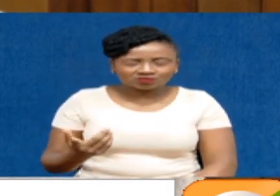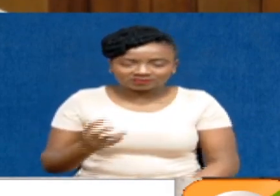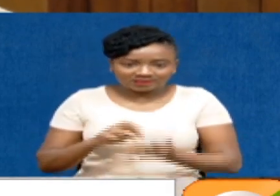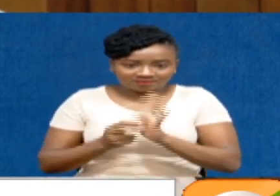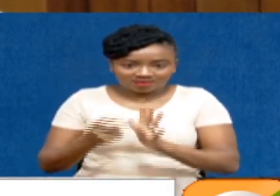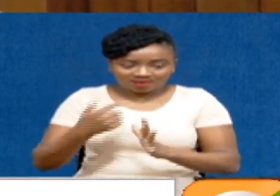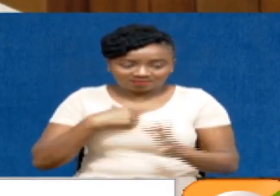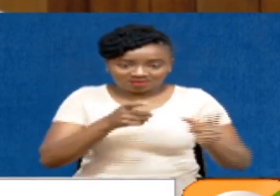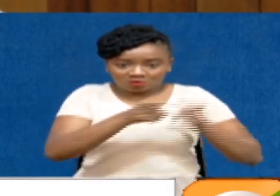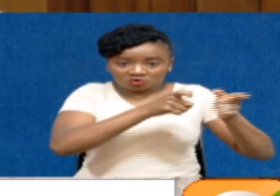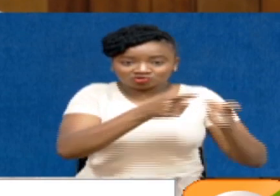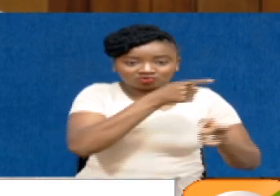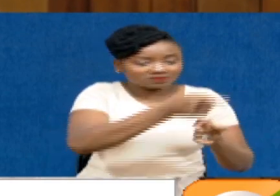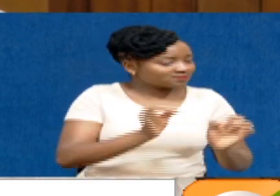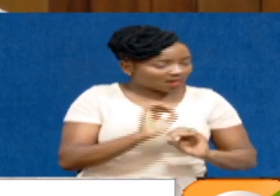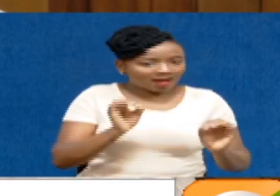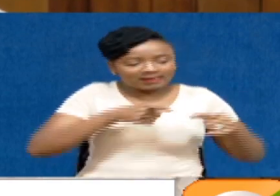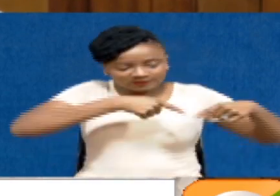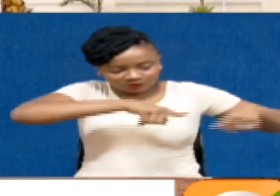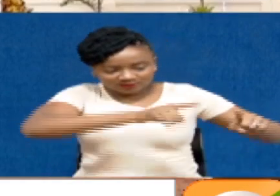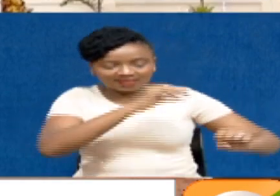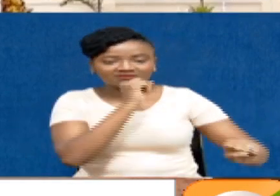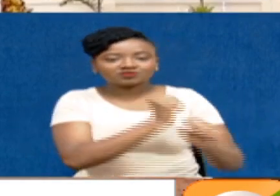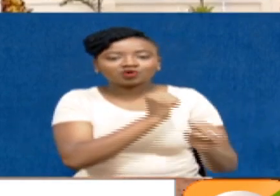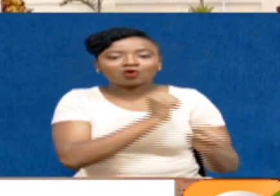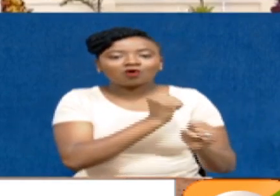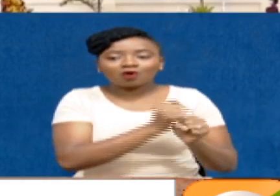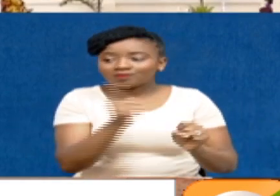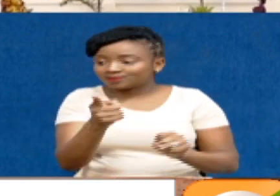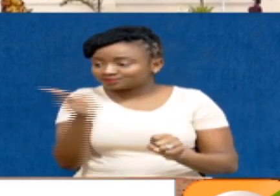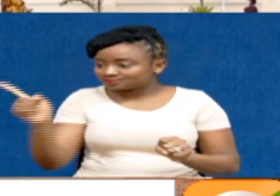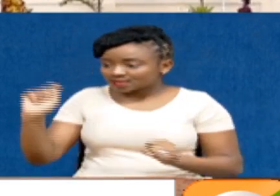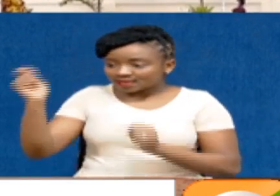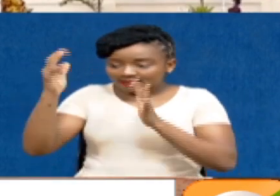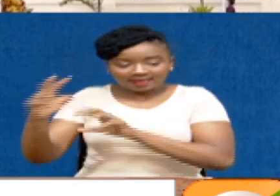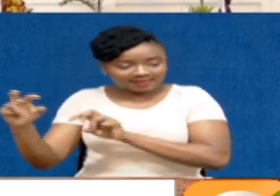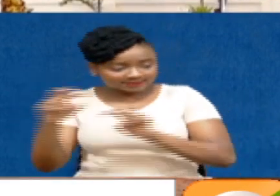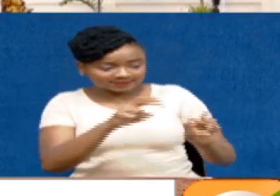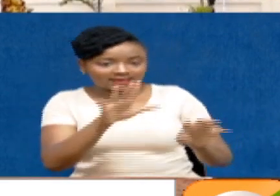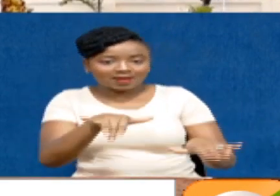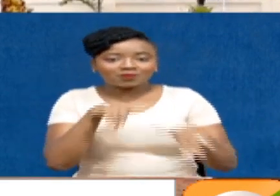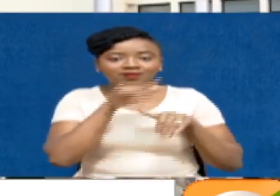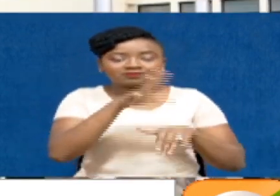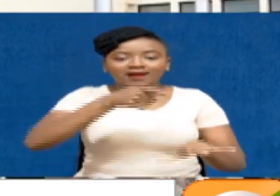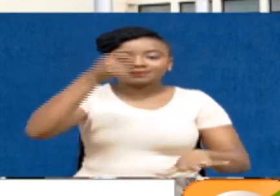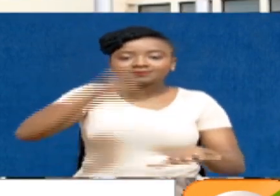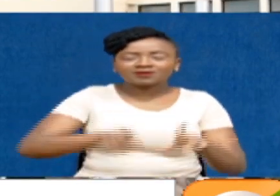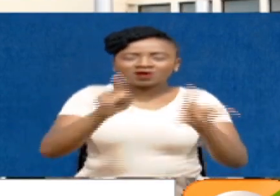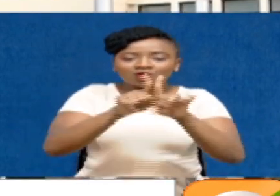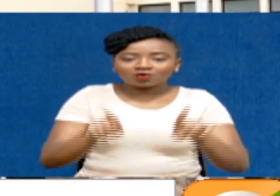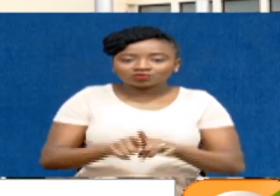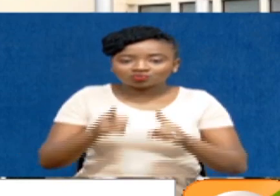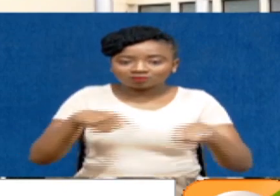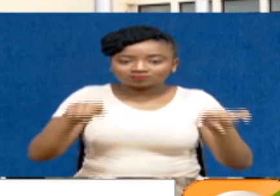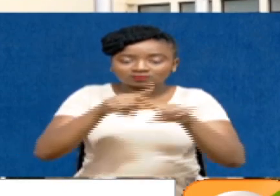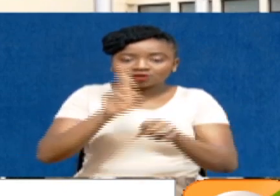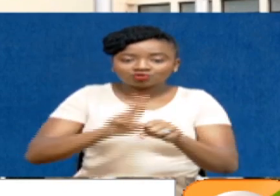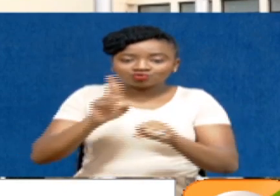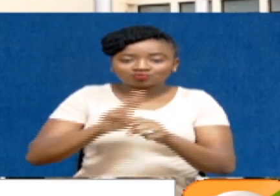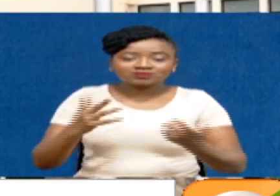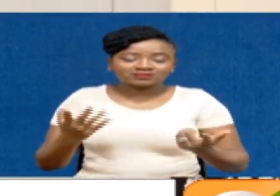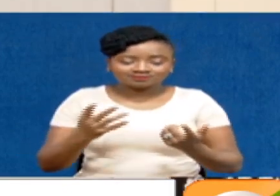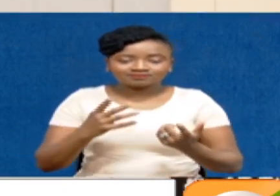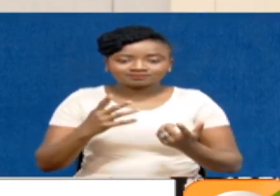back. Tell them, do your job. Kenyans are waiting. Hata hivyo, Rais Kenyatta amekashifiwa na wakosoaji wake kwa kutumia vita dhidi ya